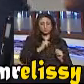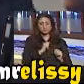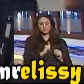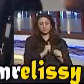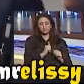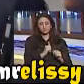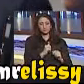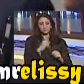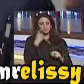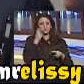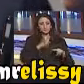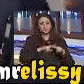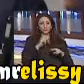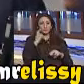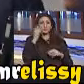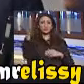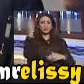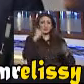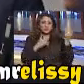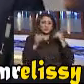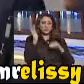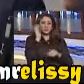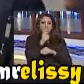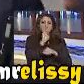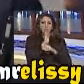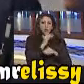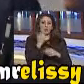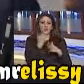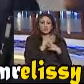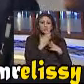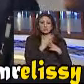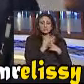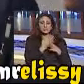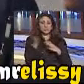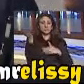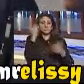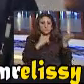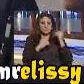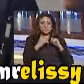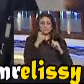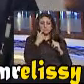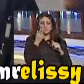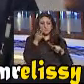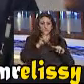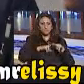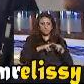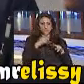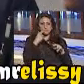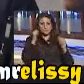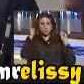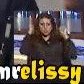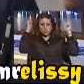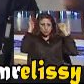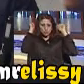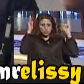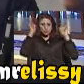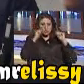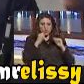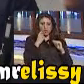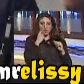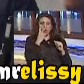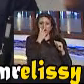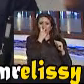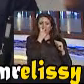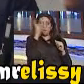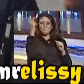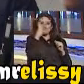النهاردة انتشرت الدعوات للتظاهر في ميادين مصر يوم الجمعة اللي جاية. في عدد من الحركات السياسية دعت للتظاهر أمام قصر القبة تحت